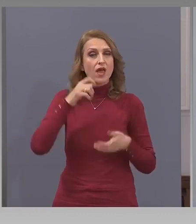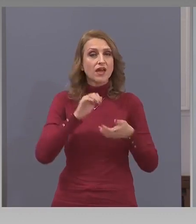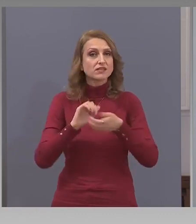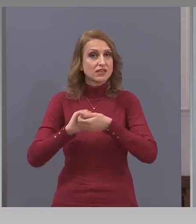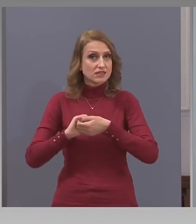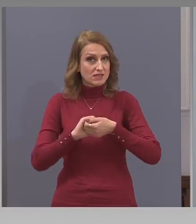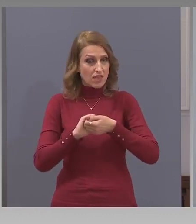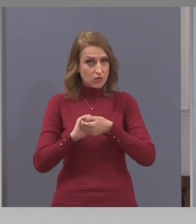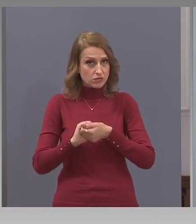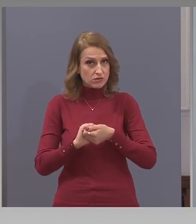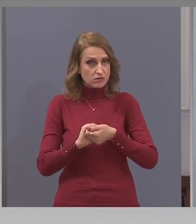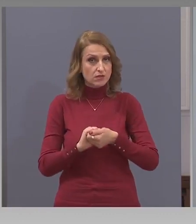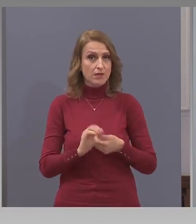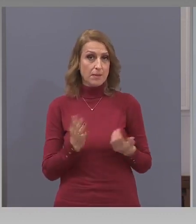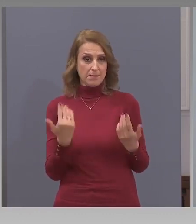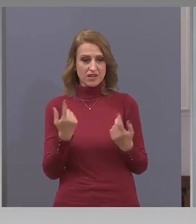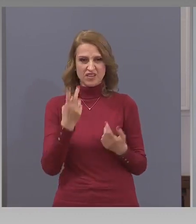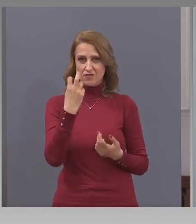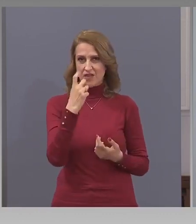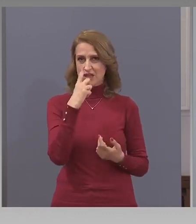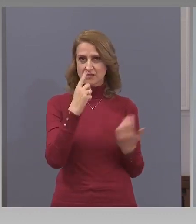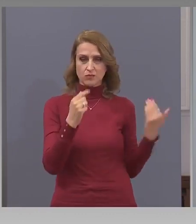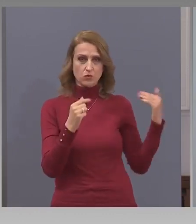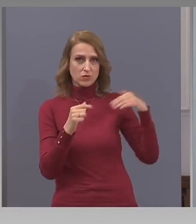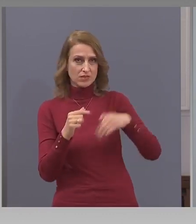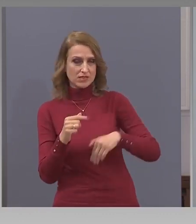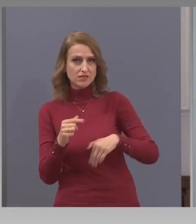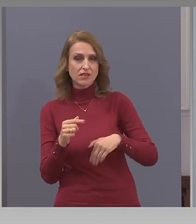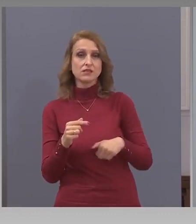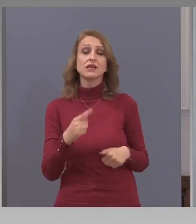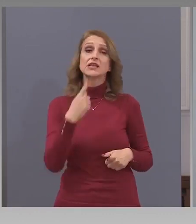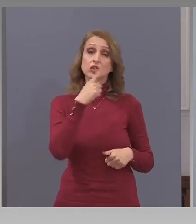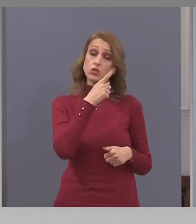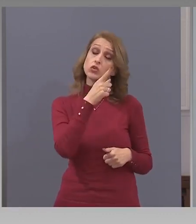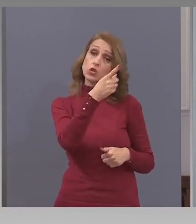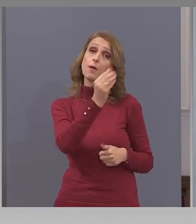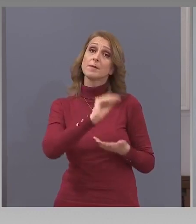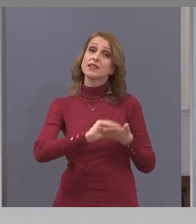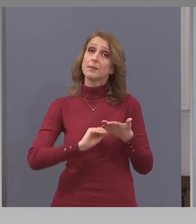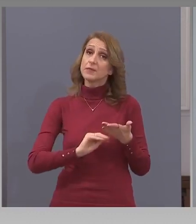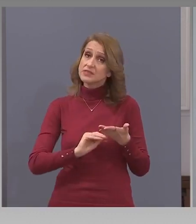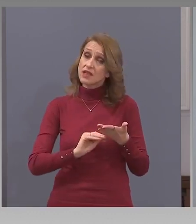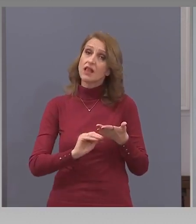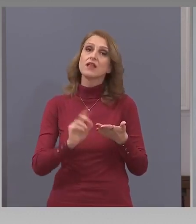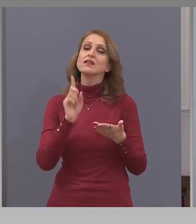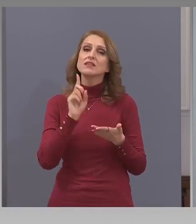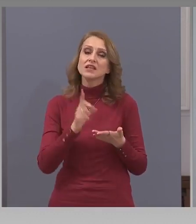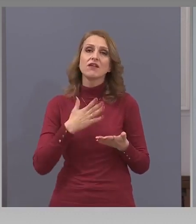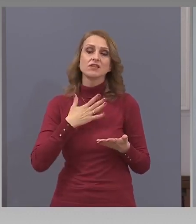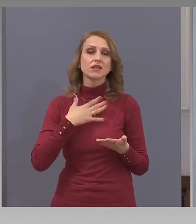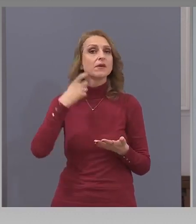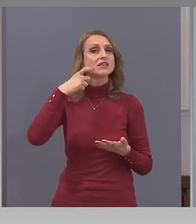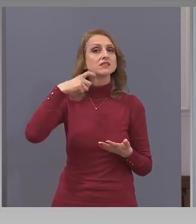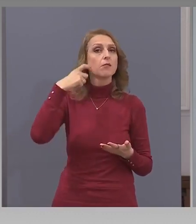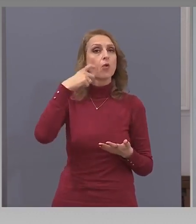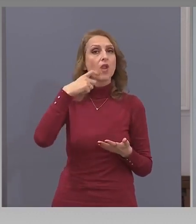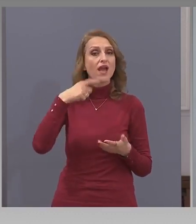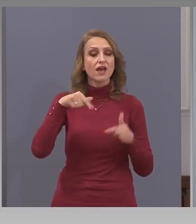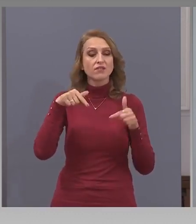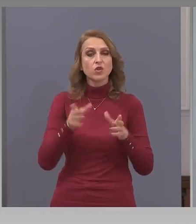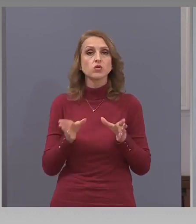преди да слезат 20 минути тук, че много би искал да има и представител на заболекарите в този